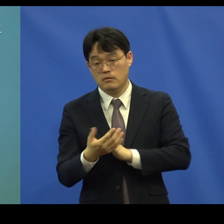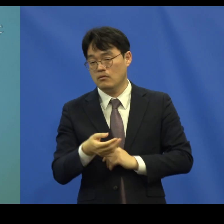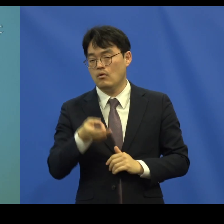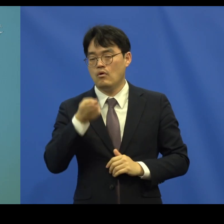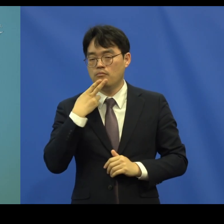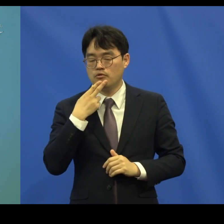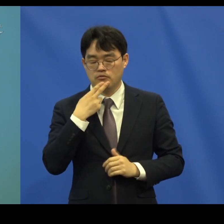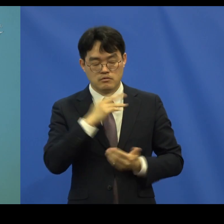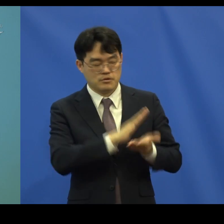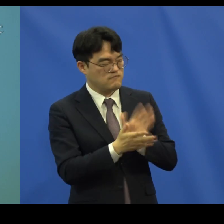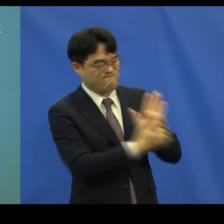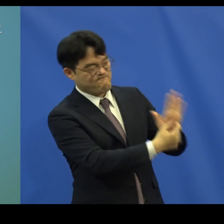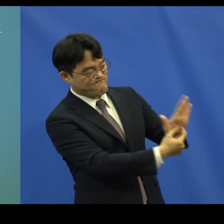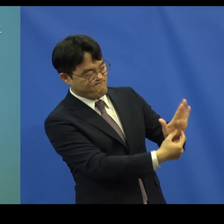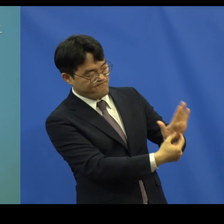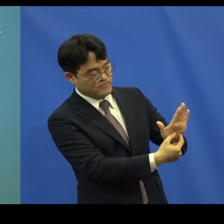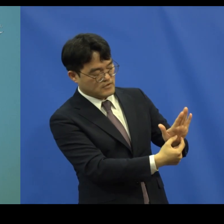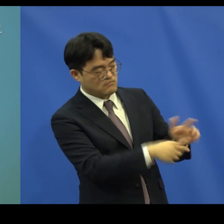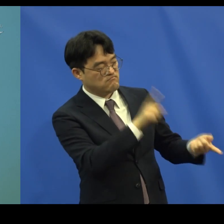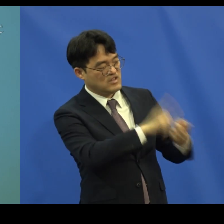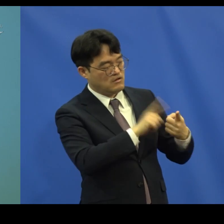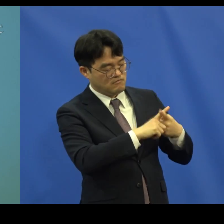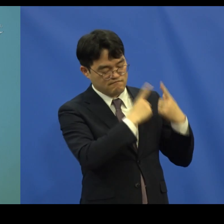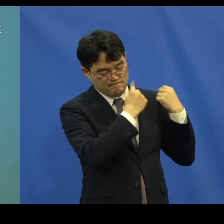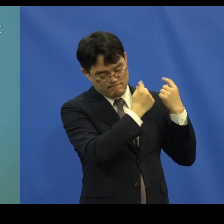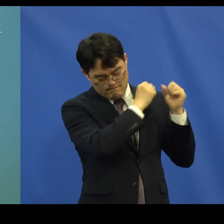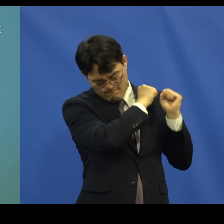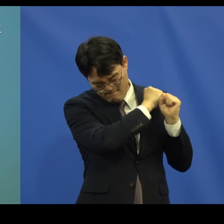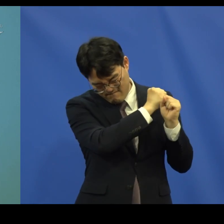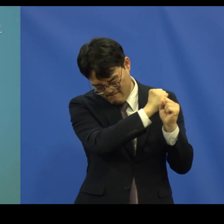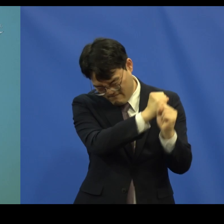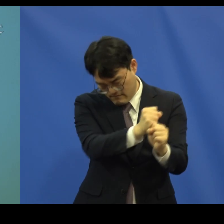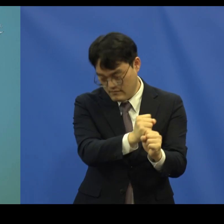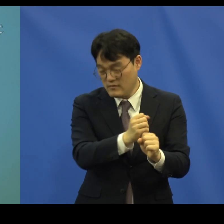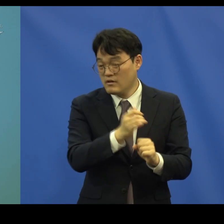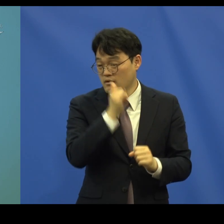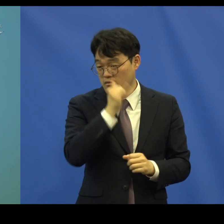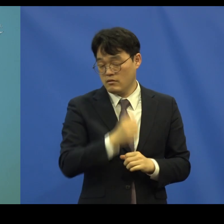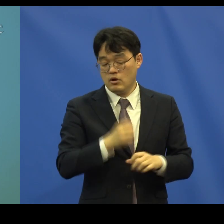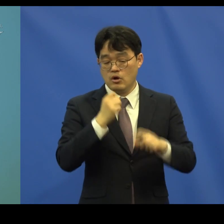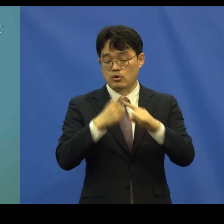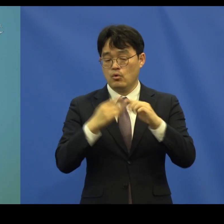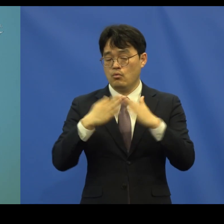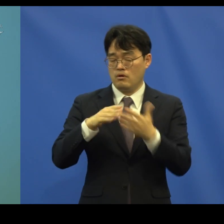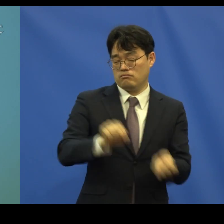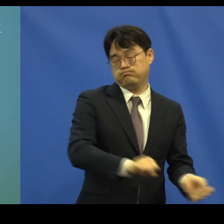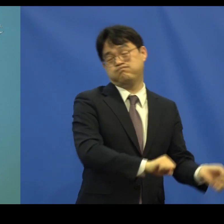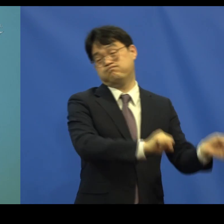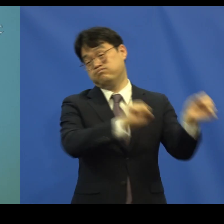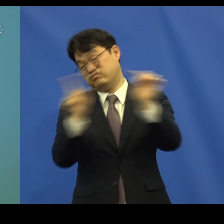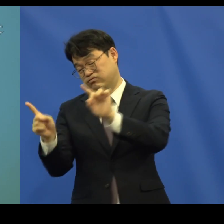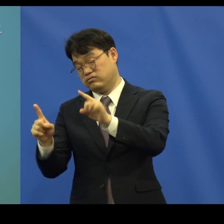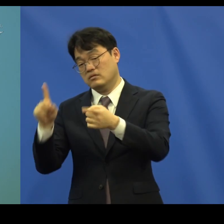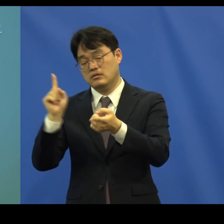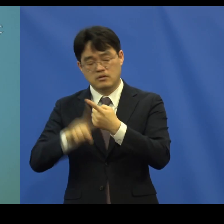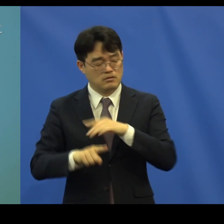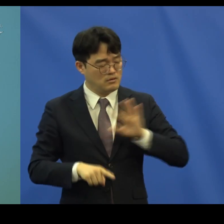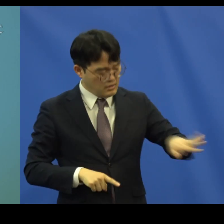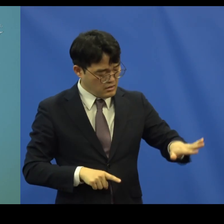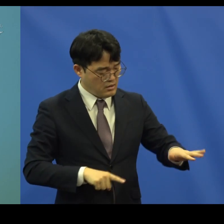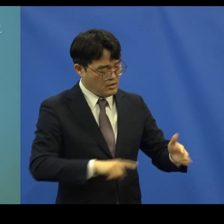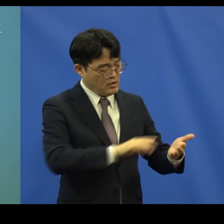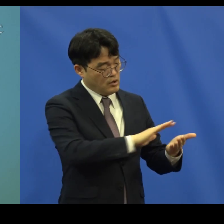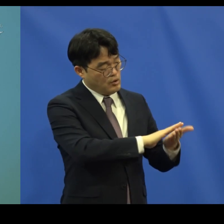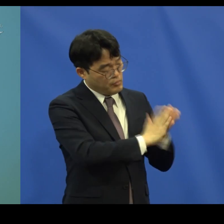한사코 변화를 거부하는. 결국 교회의 소성을 위한 결단이 요구되죠. 변할 것이냐